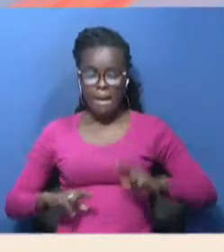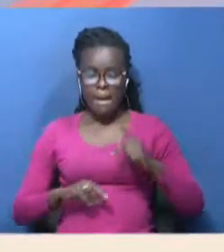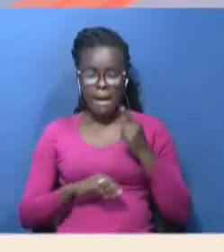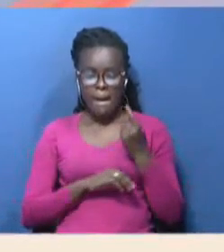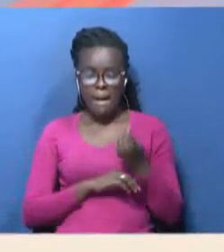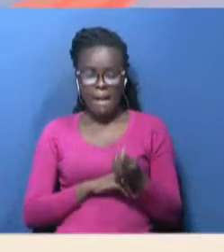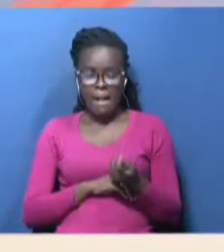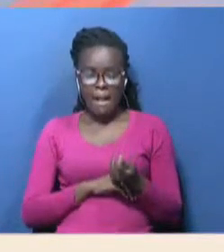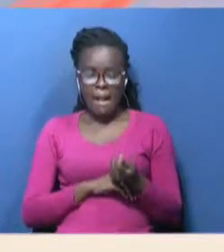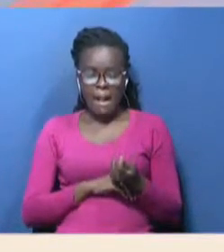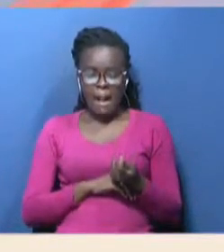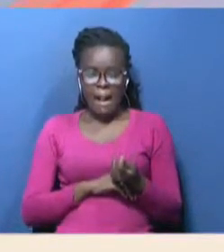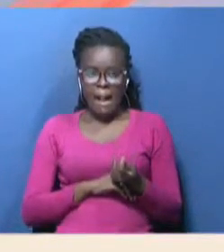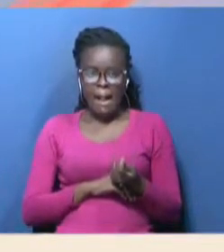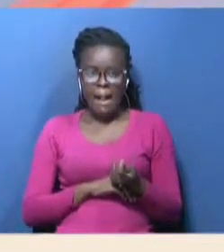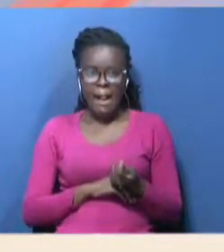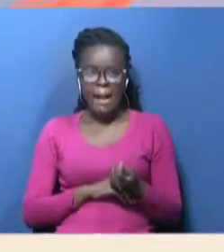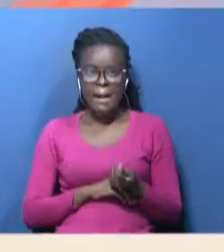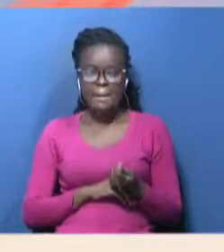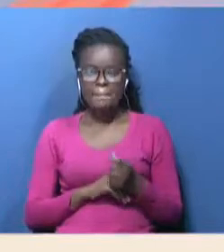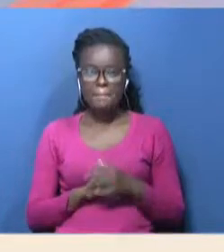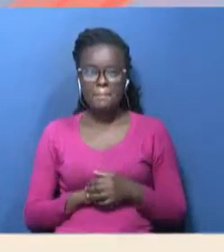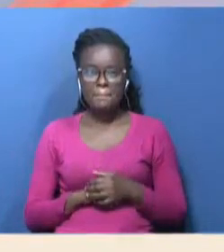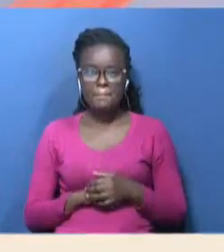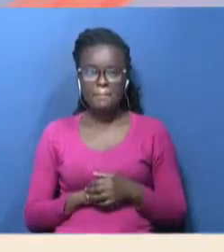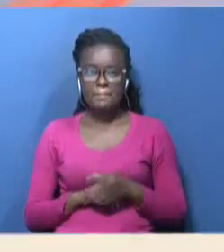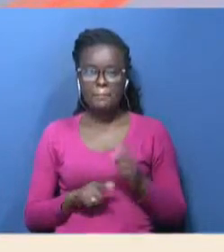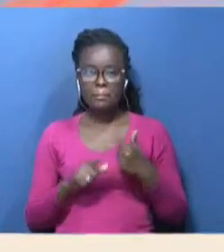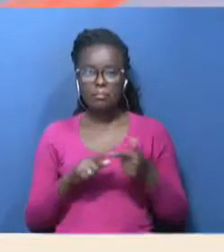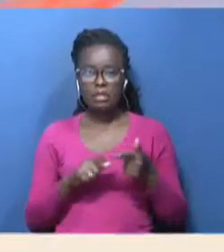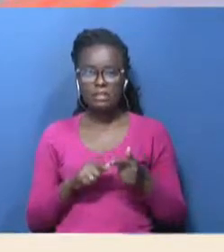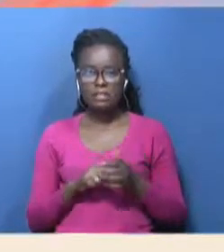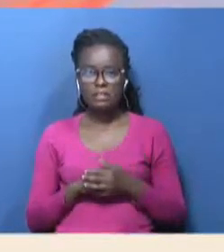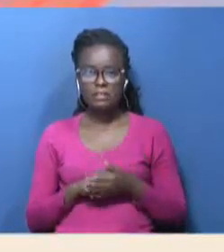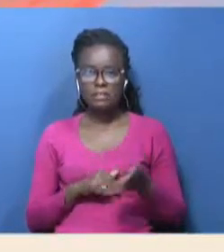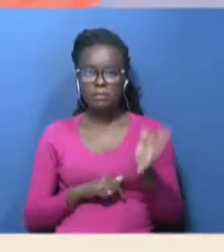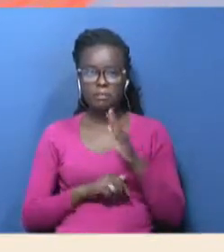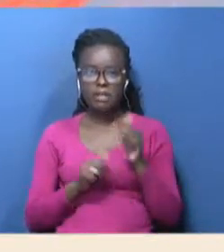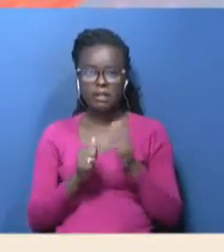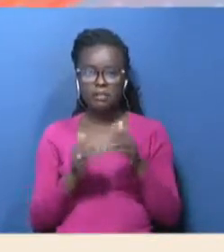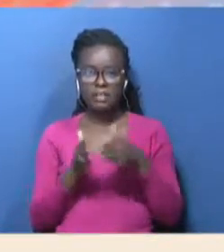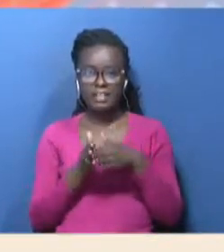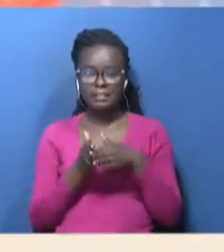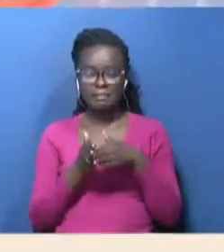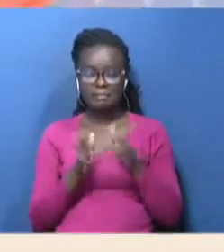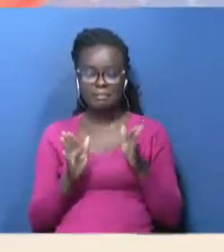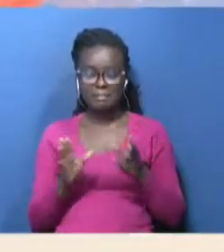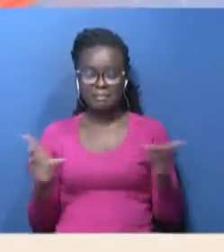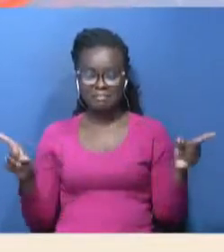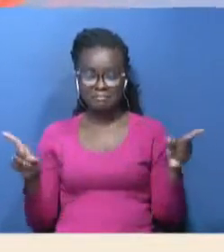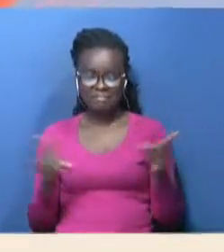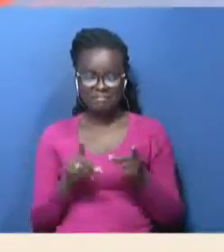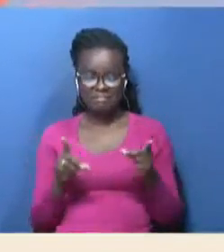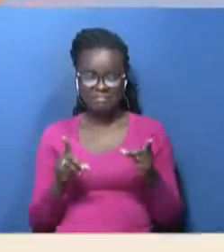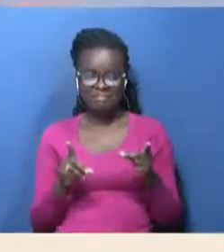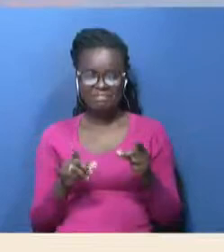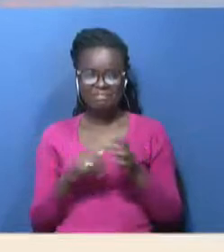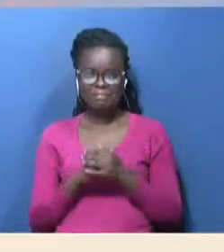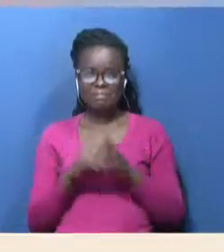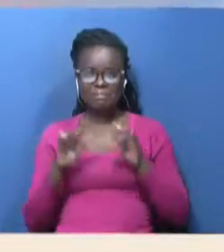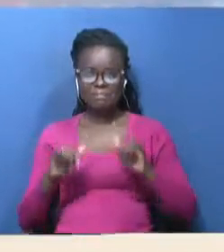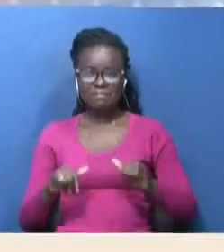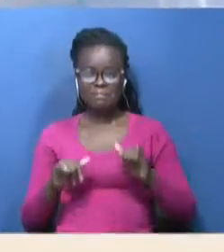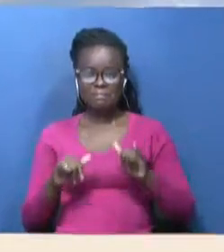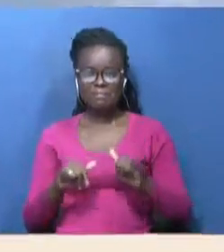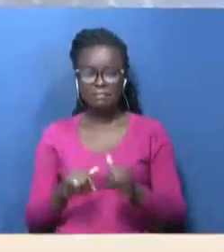yugagĩrĩrio, tũgũkorwo tũkĩinĩkĩrĩria oro hanini na tũthũmũre, nĩ tũgũkorwo tũgĩcokereria thutha wa ihinda rĩtarĩ kũraihu.